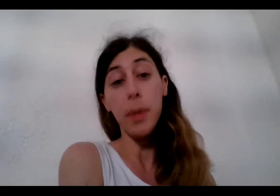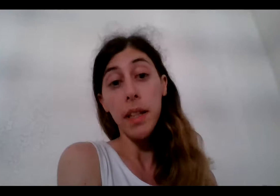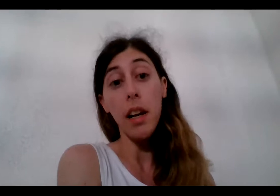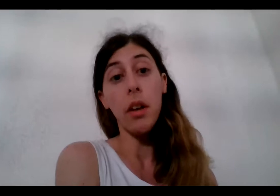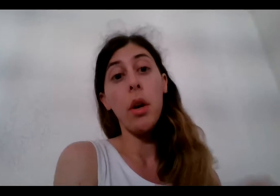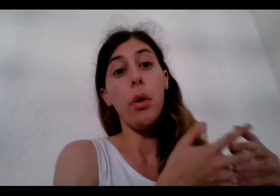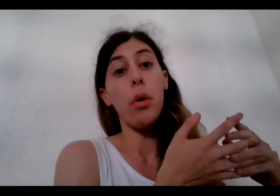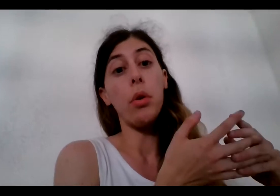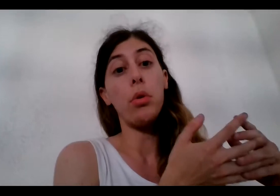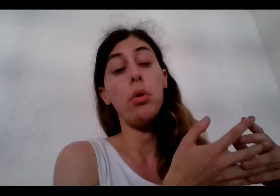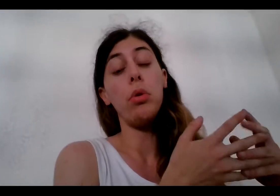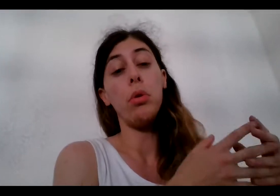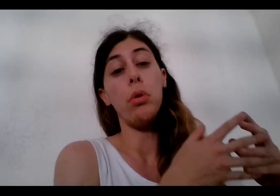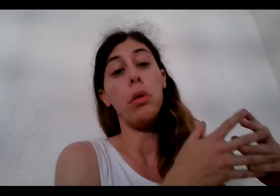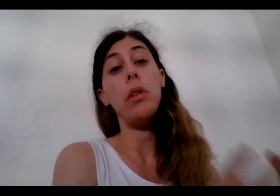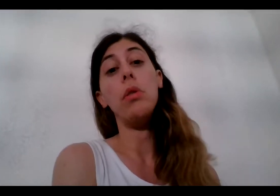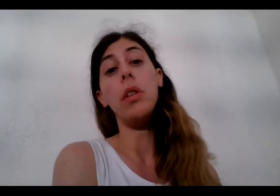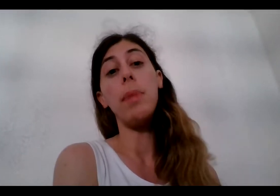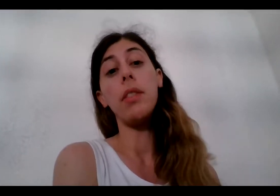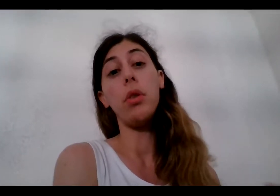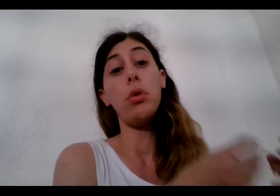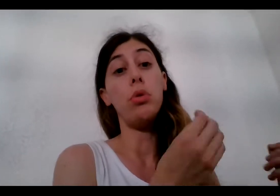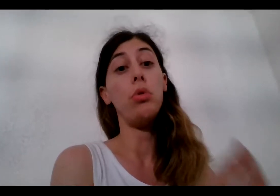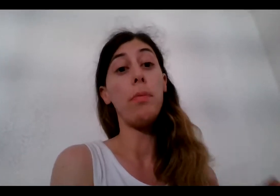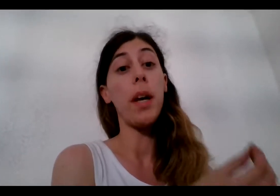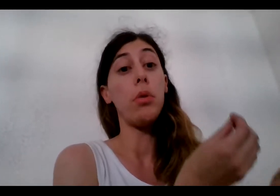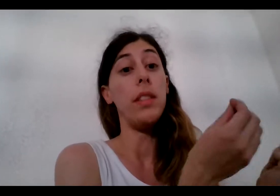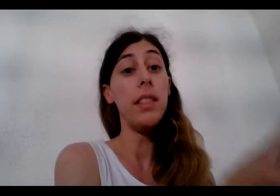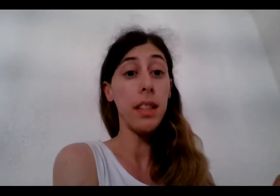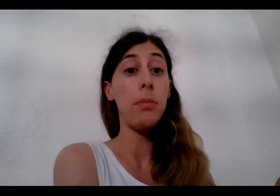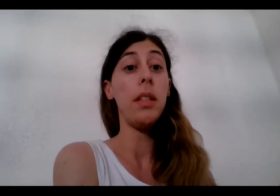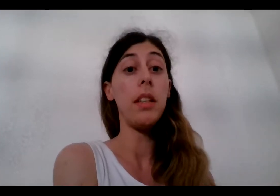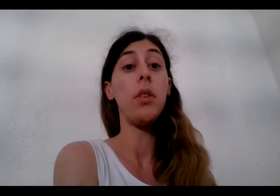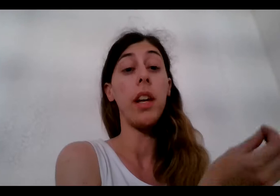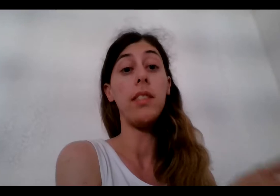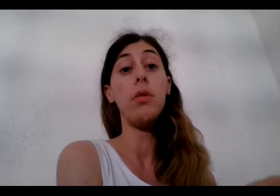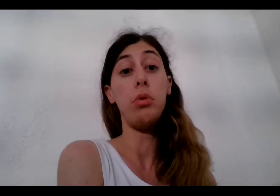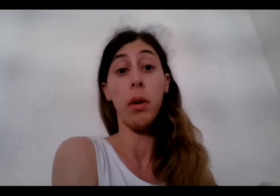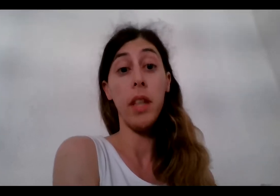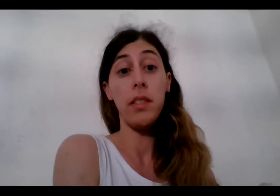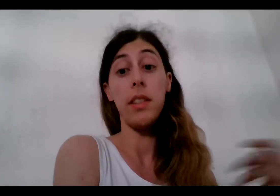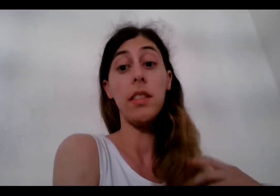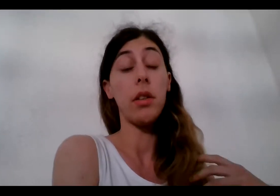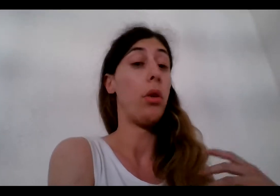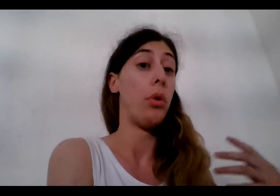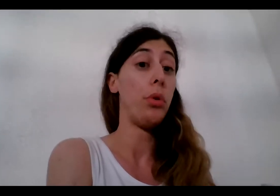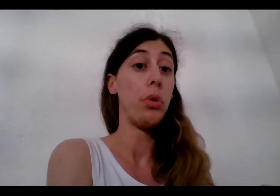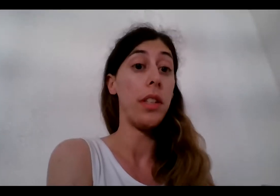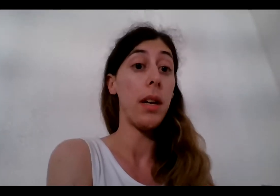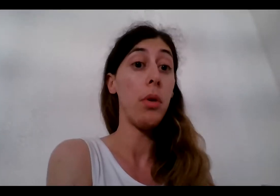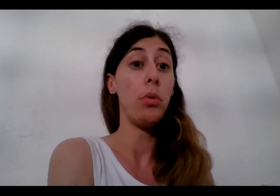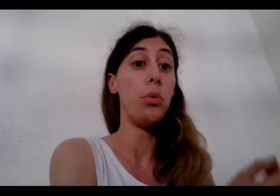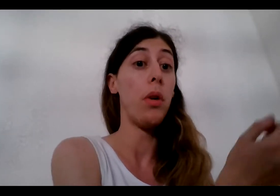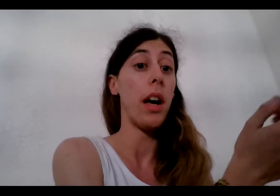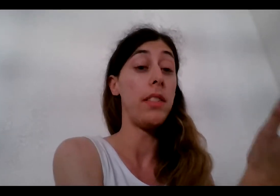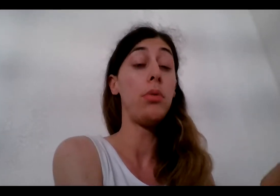code pénal, que les personnes ne doivent pas être discriminées dans l'accès aux soins. C'est-à-dire qu'en d'autres